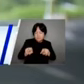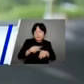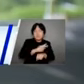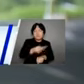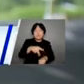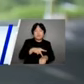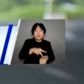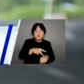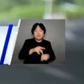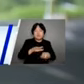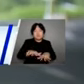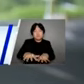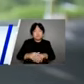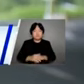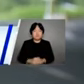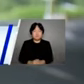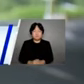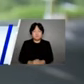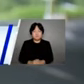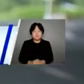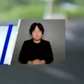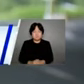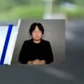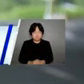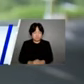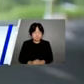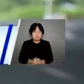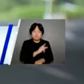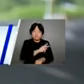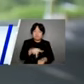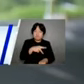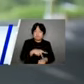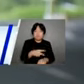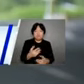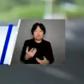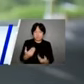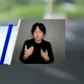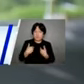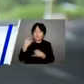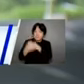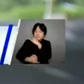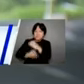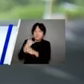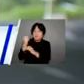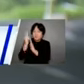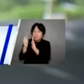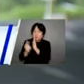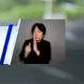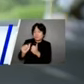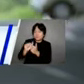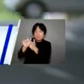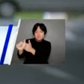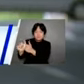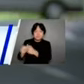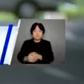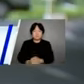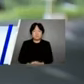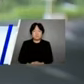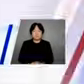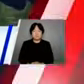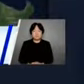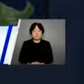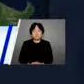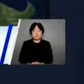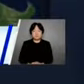ang Pilipinas hawak ang karapatan at pagkilala sa sariling EEZ na ibinibigay sa ilalim ng international